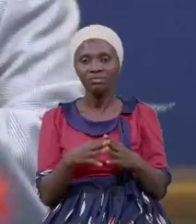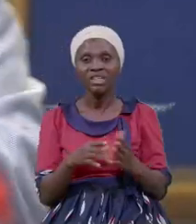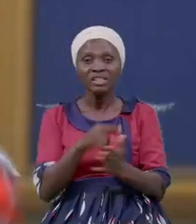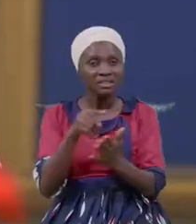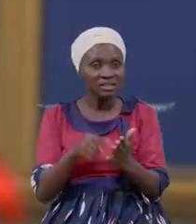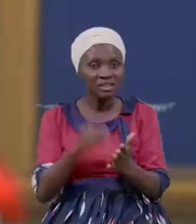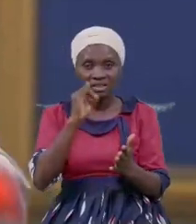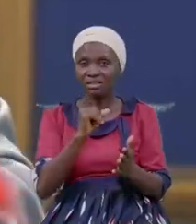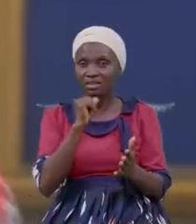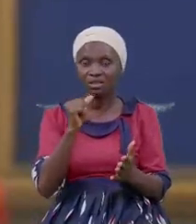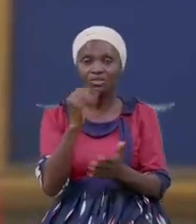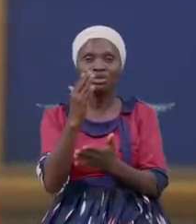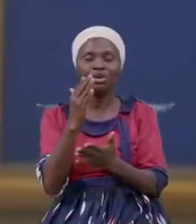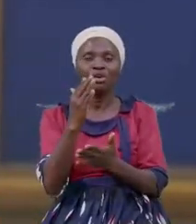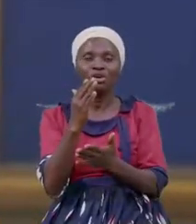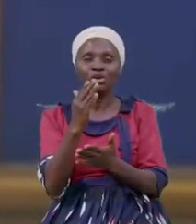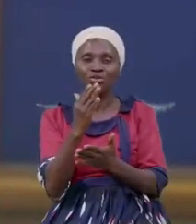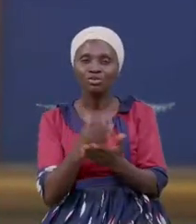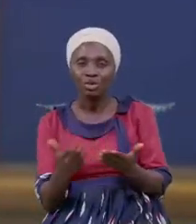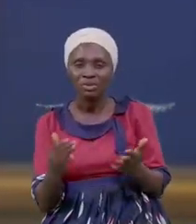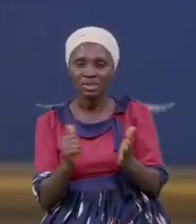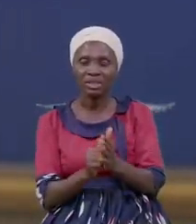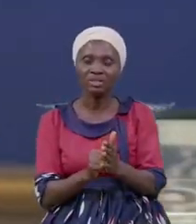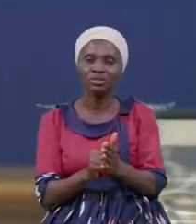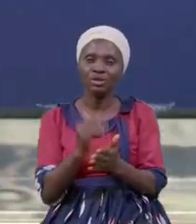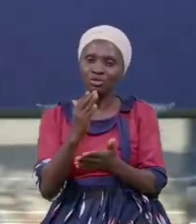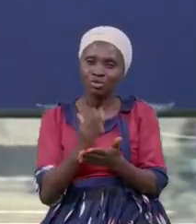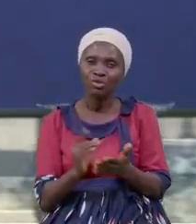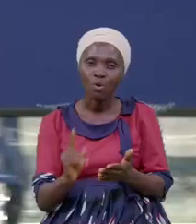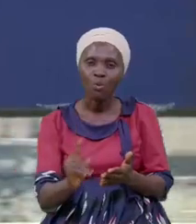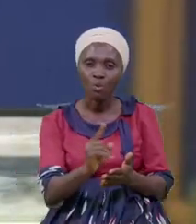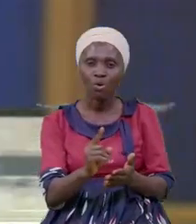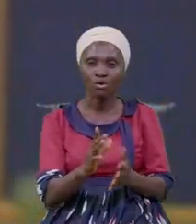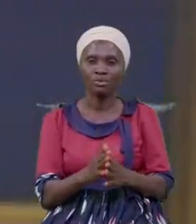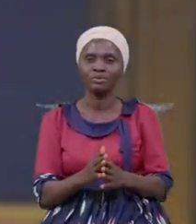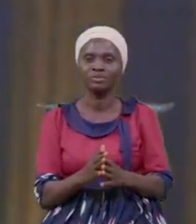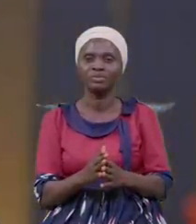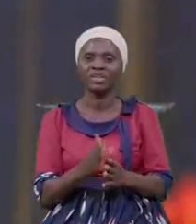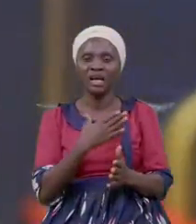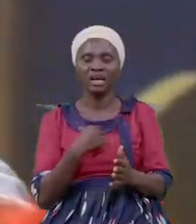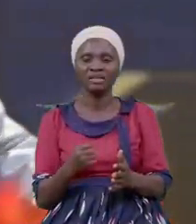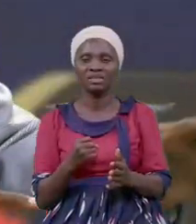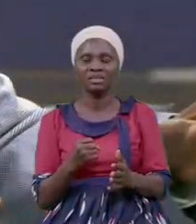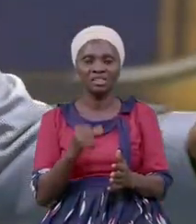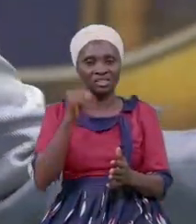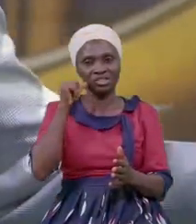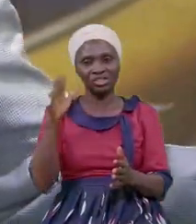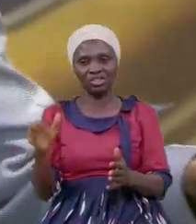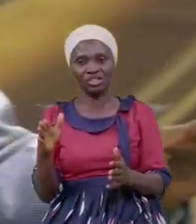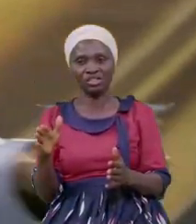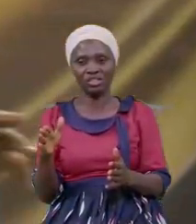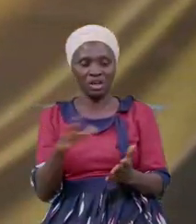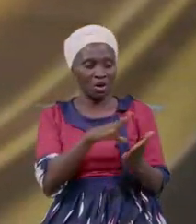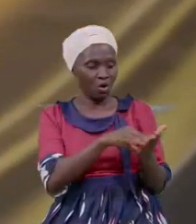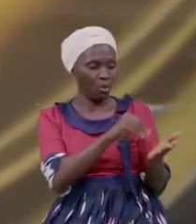quelqu'un te donne ce n'est pas quelque chose ah elle veut écrire et elle joue elle